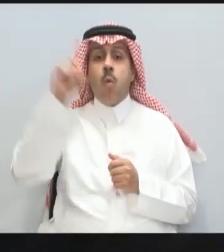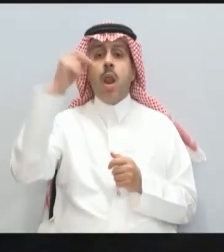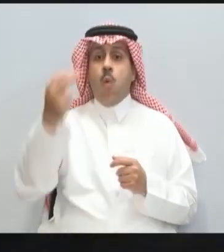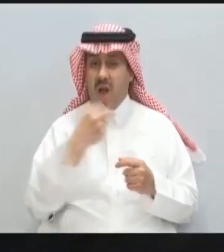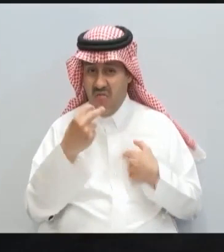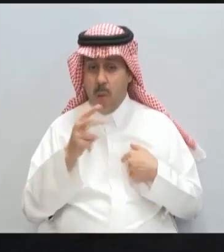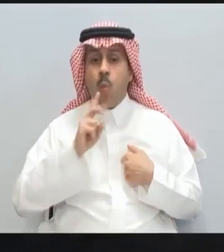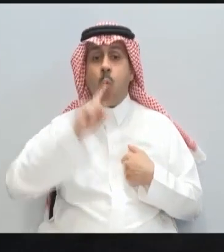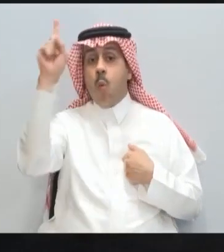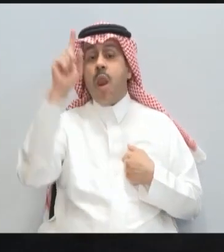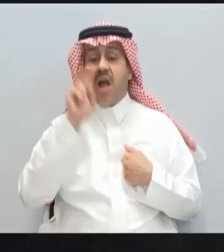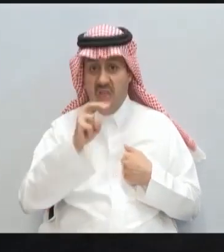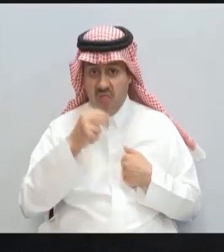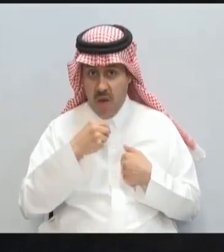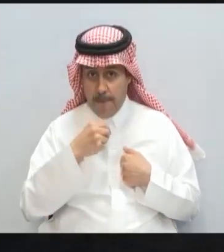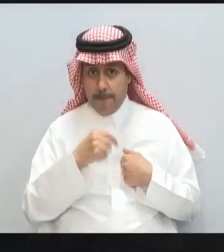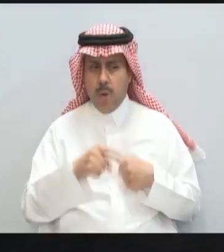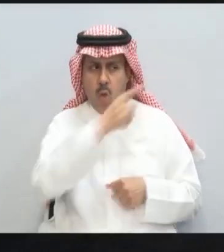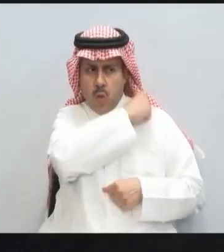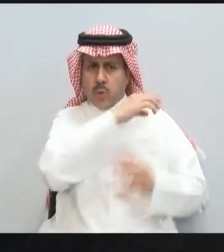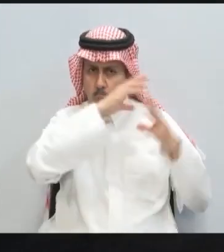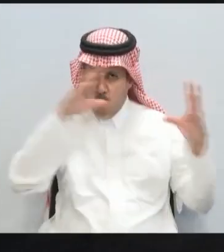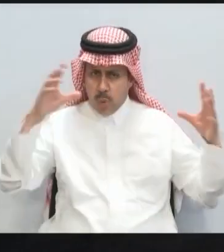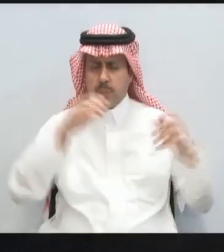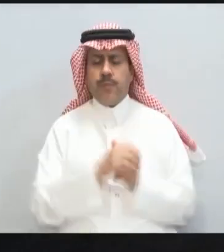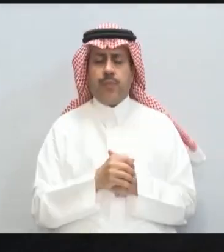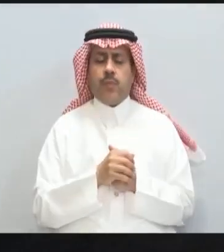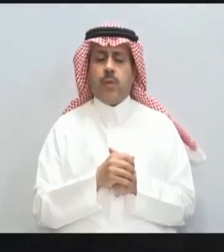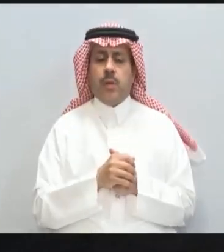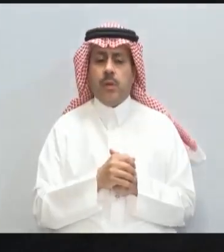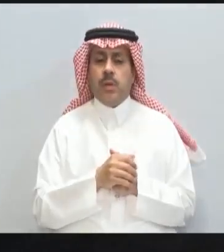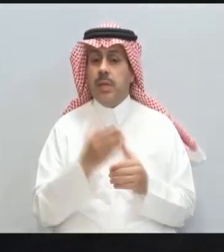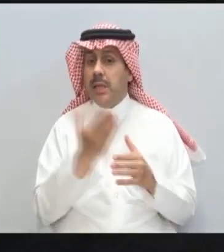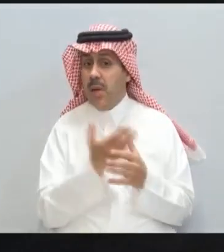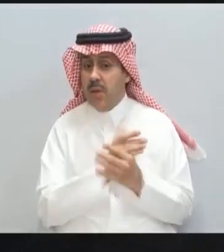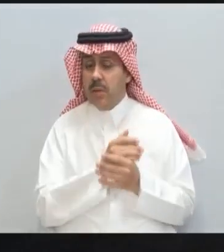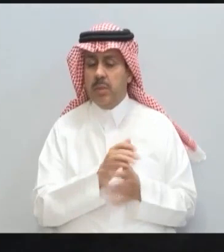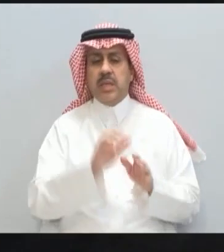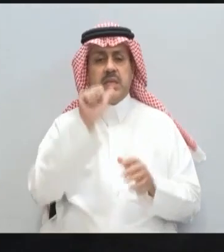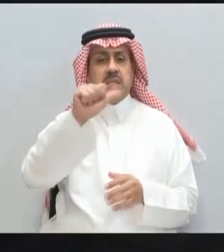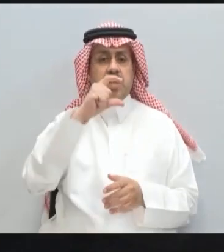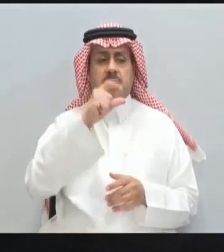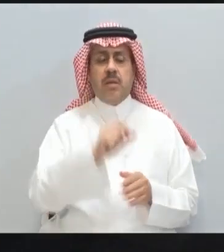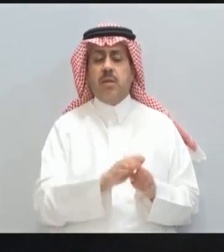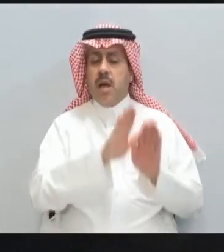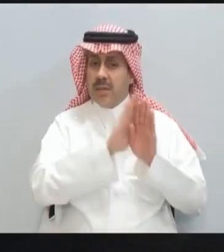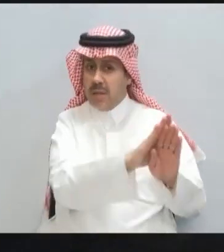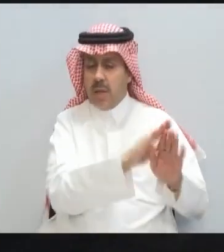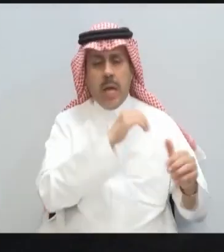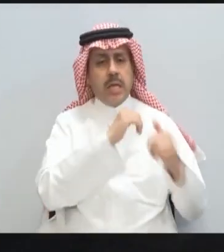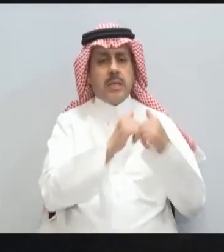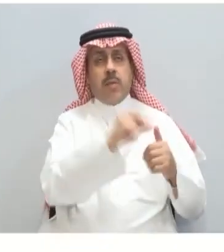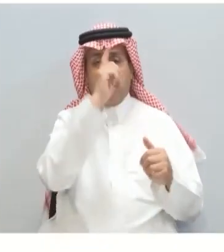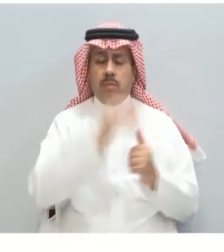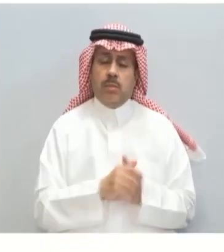حلف بالله تعالى كاذبا هذه معصيه وهي يمين الغموس فلماذا يكون صادا عن سبيل الله عز